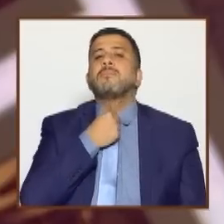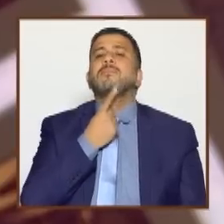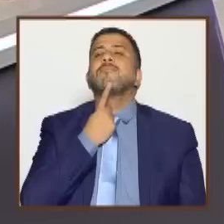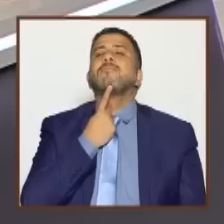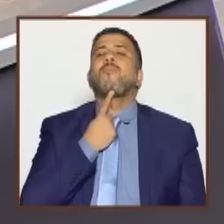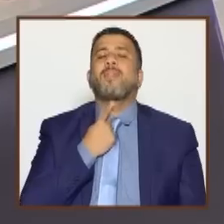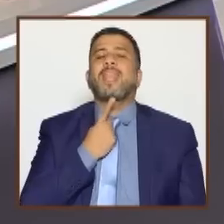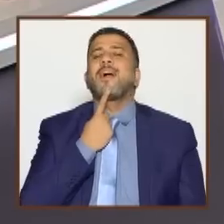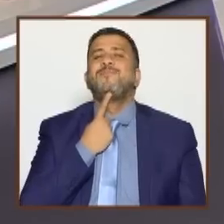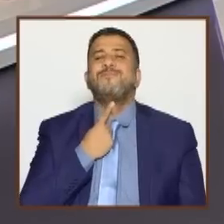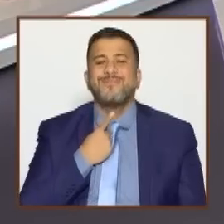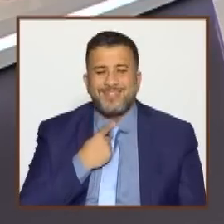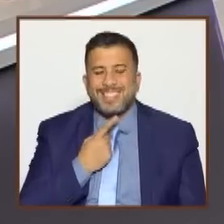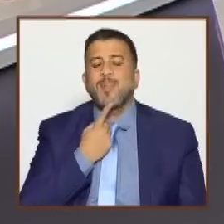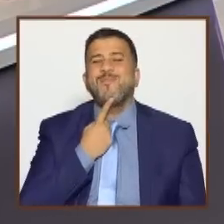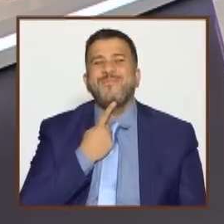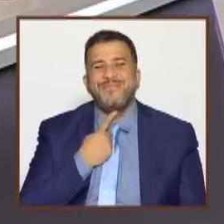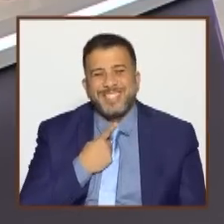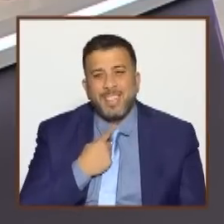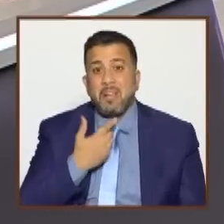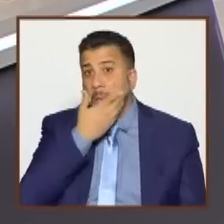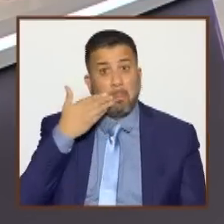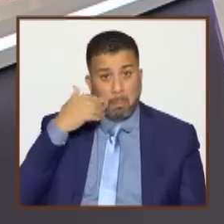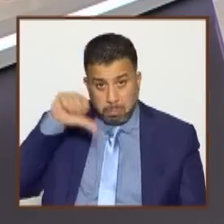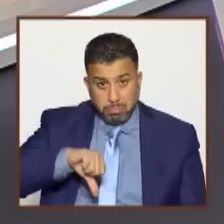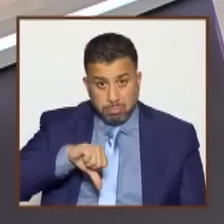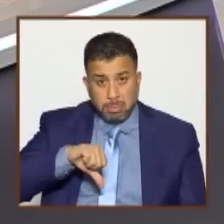ها؟ أيوة نعم. إن شاء الله يا أبو عائشة.